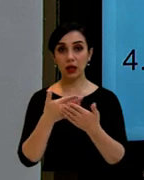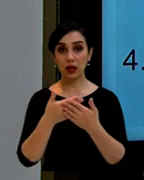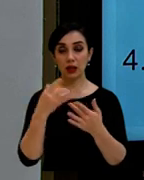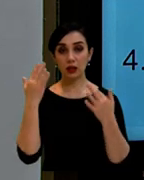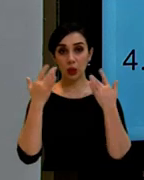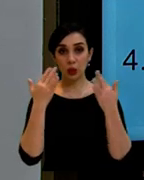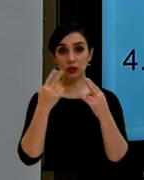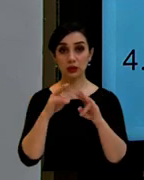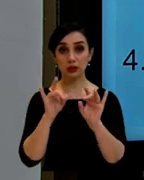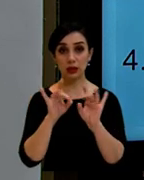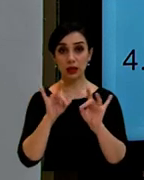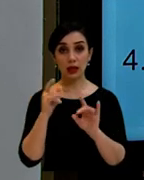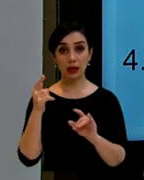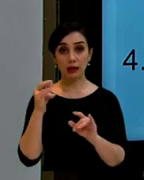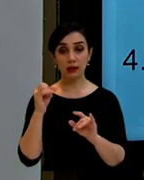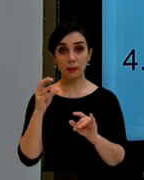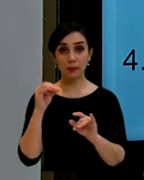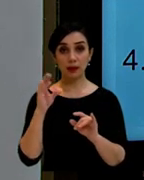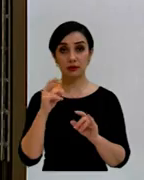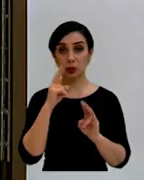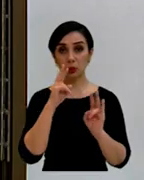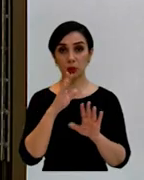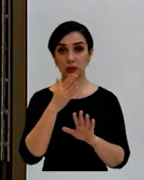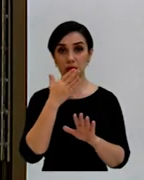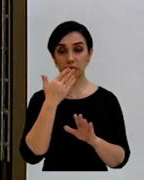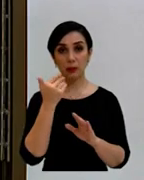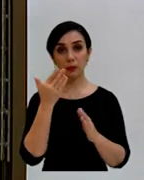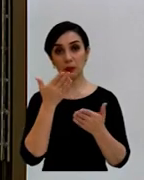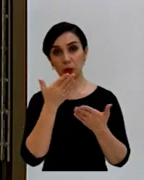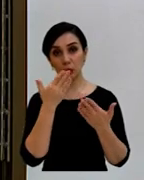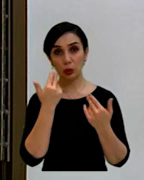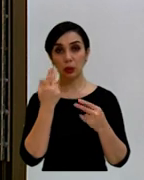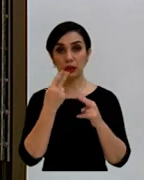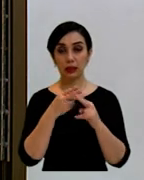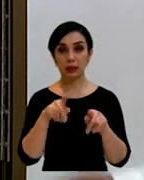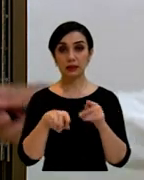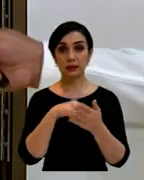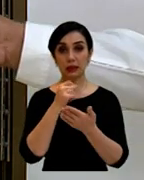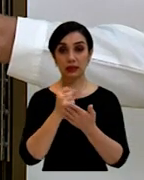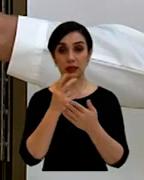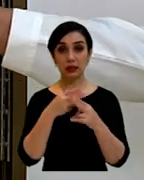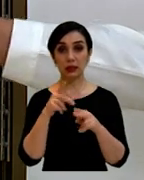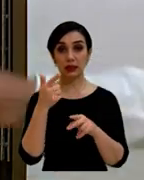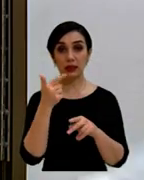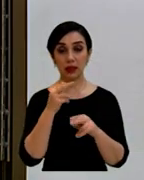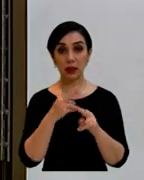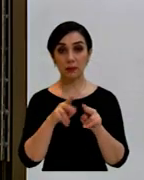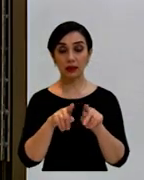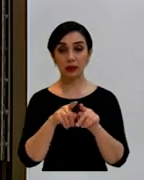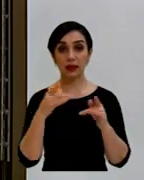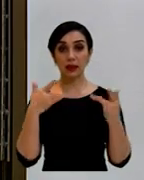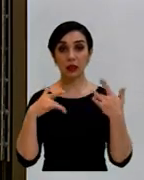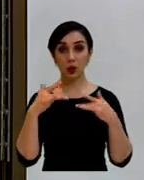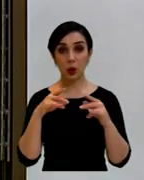inkor ko'rsatuvchi hech qanday grammatik ko'rsatkich yo'q. Ma emas, yo'q degan. Tasdiq shaklidagi gap inkor